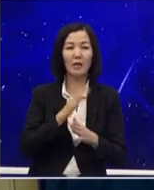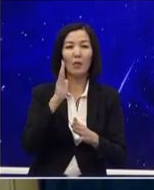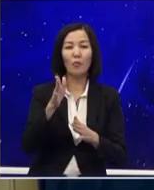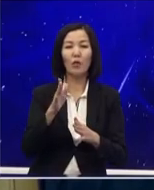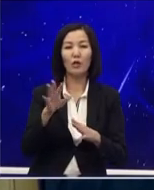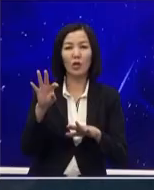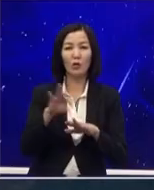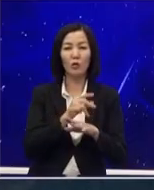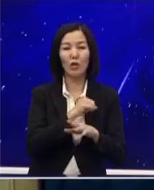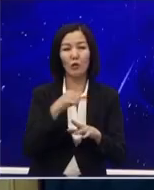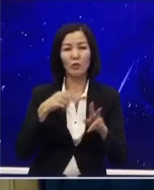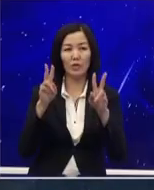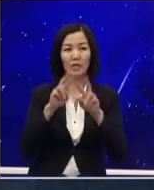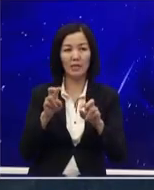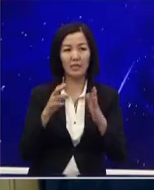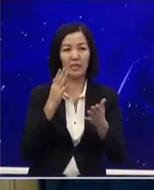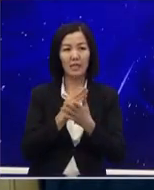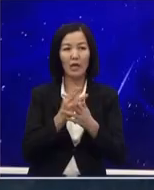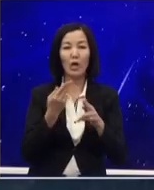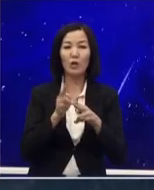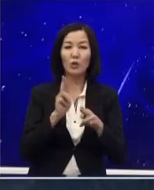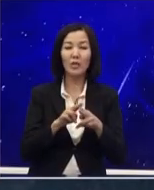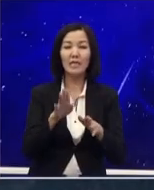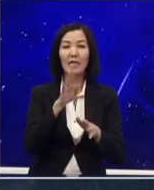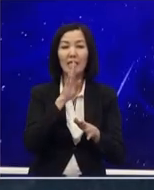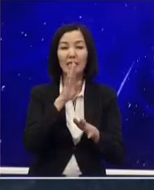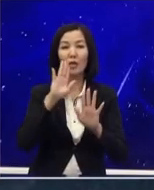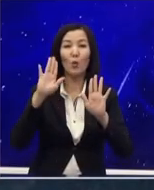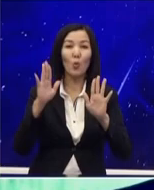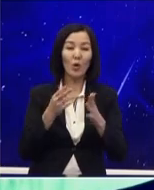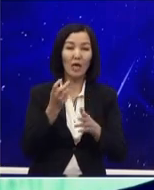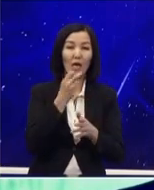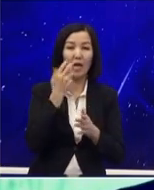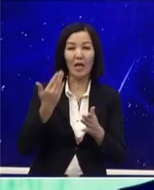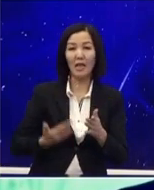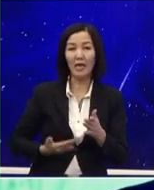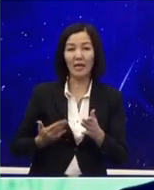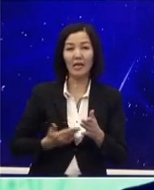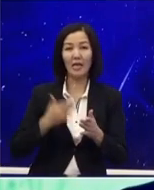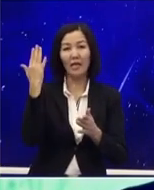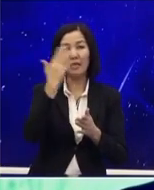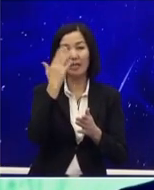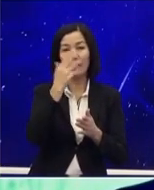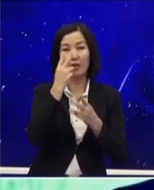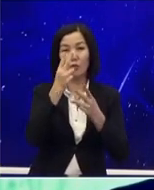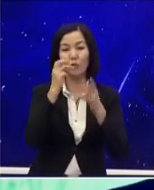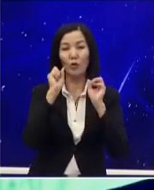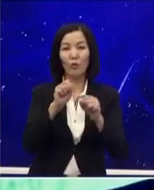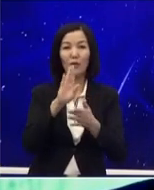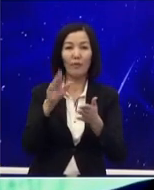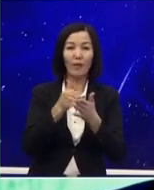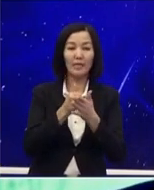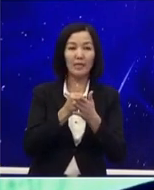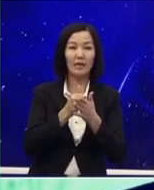құдаларын өздері іздеуді қолға алды. Сол кездегі қыздың бастан өткерген комедиялық жағдайлары сериалда баяндалады. Мұнда басты